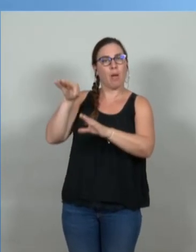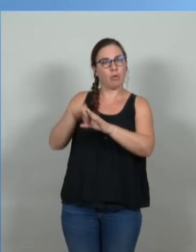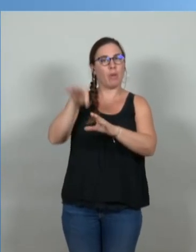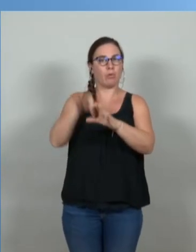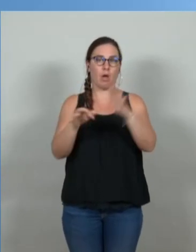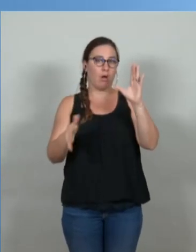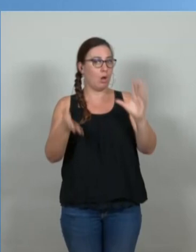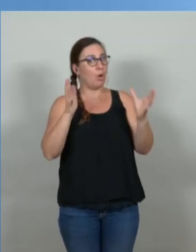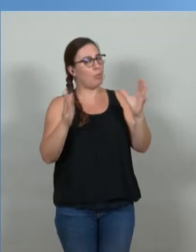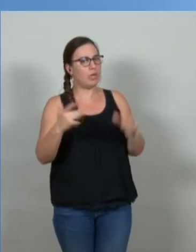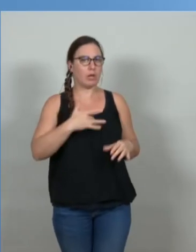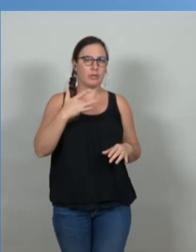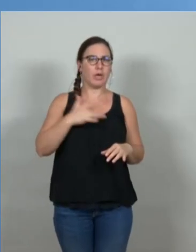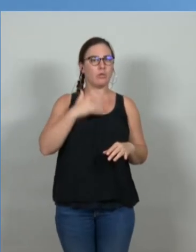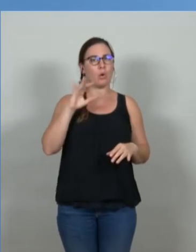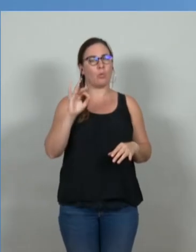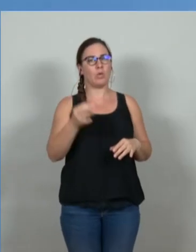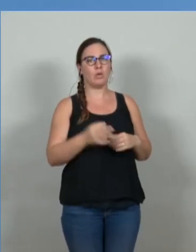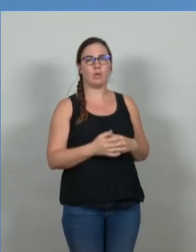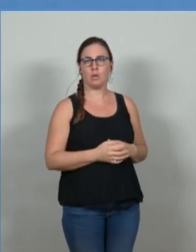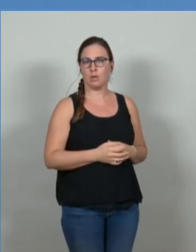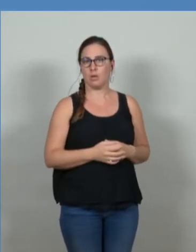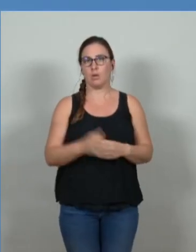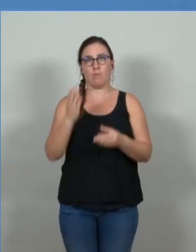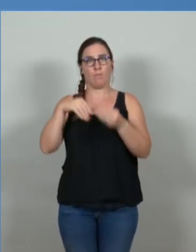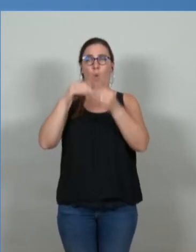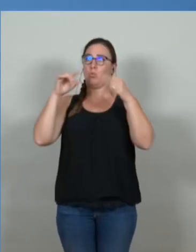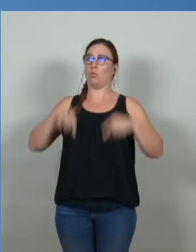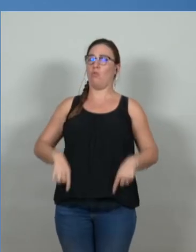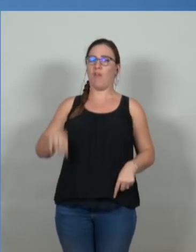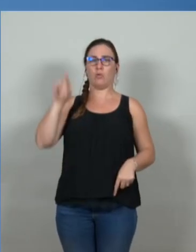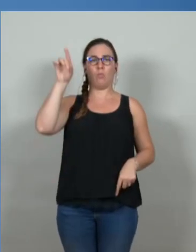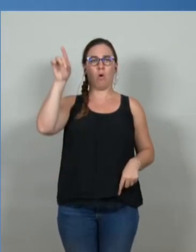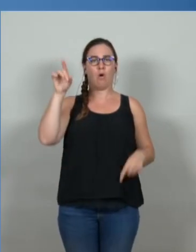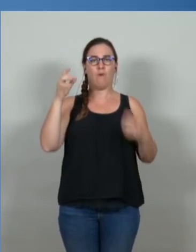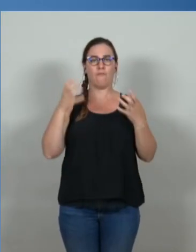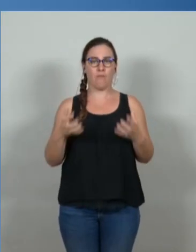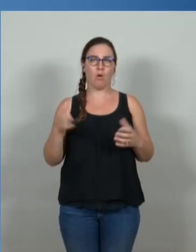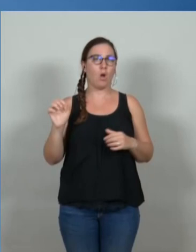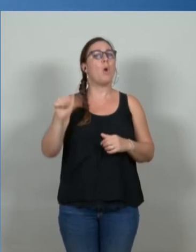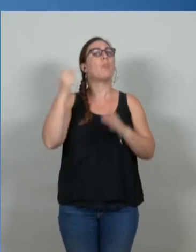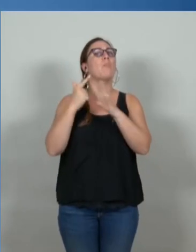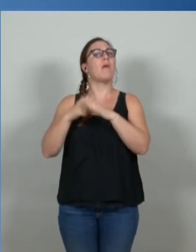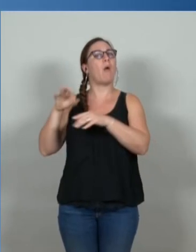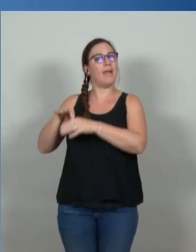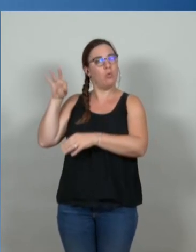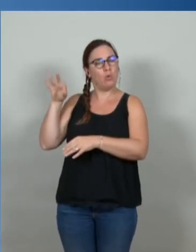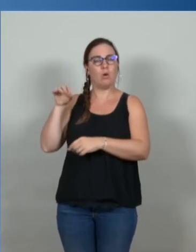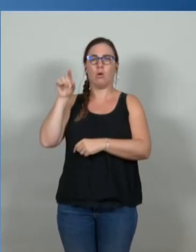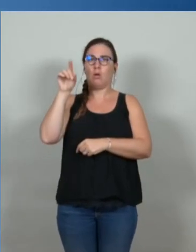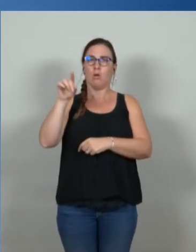être aussi intéressant d'autant plus qu'on se même gouvernement avait la volonté de lors de son premier mandat de supprimer